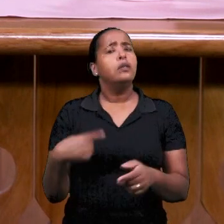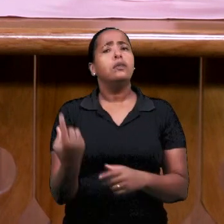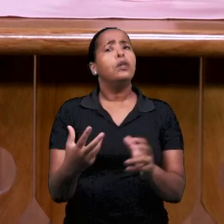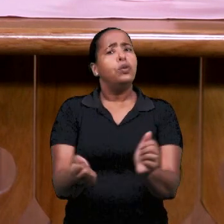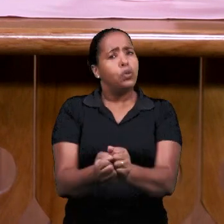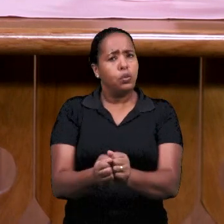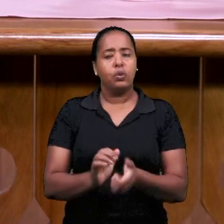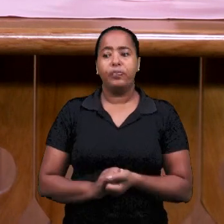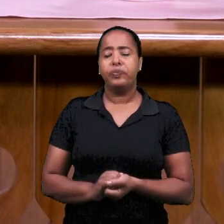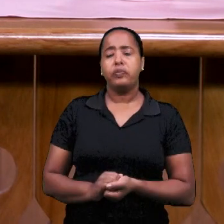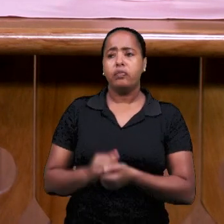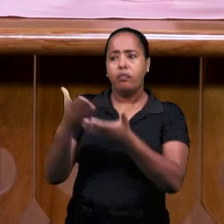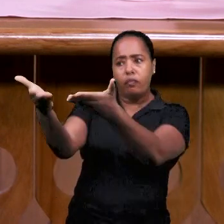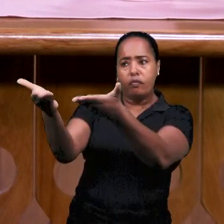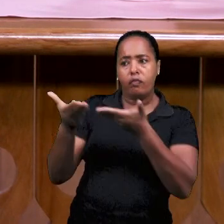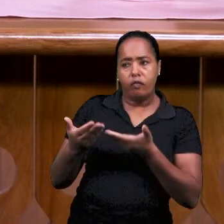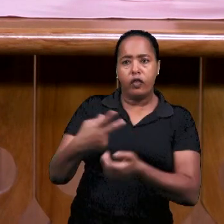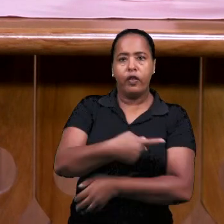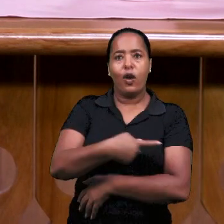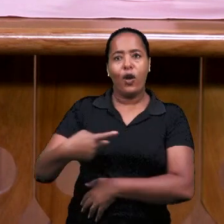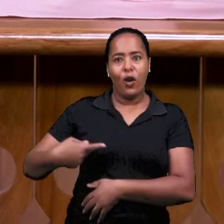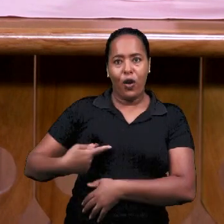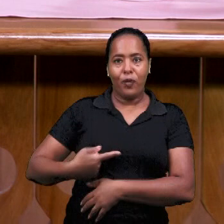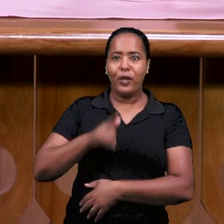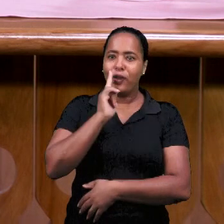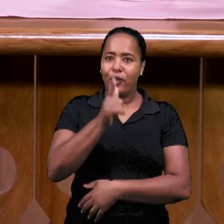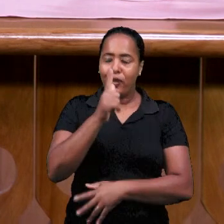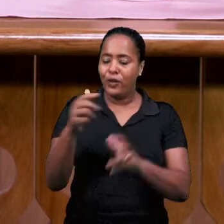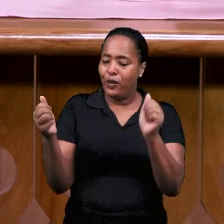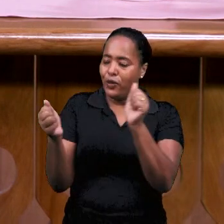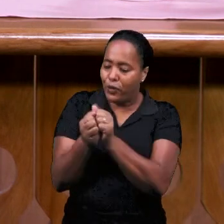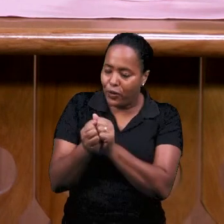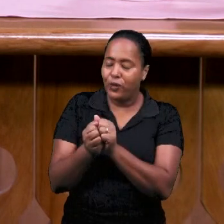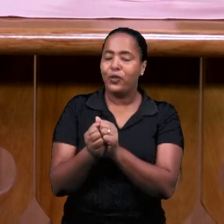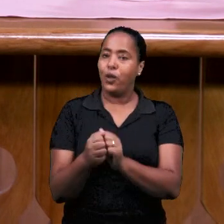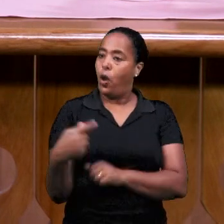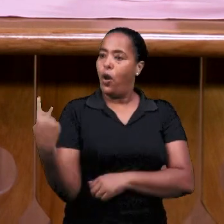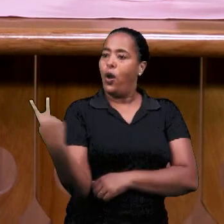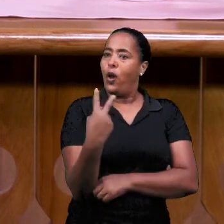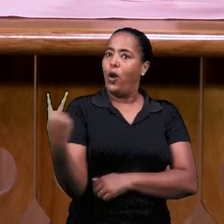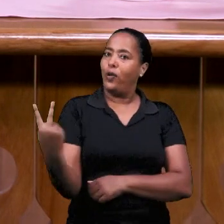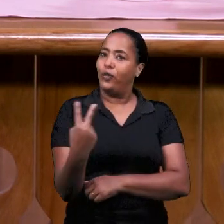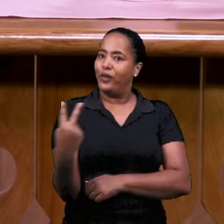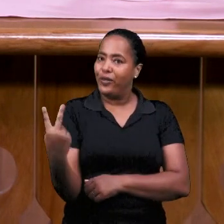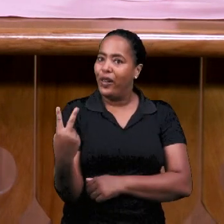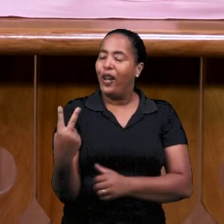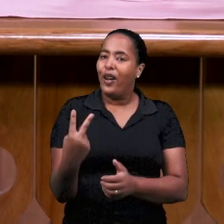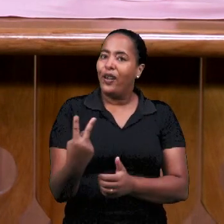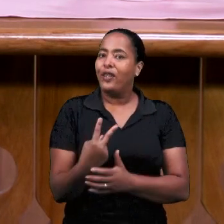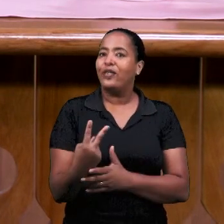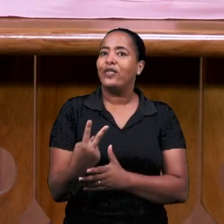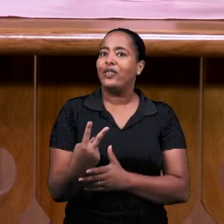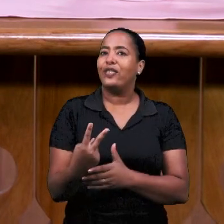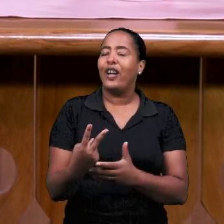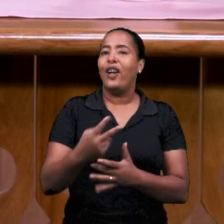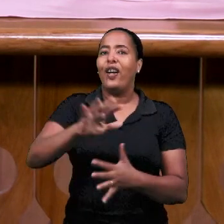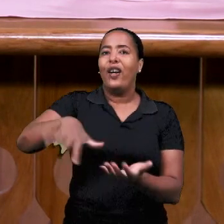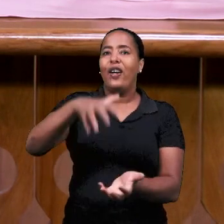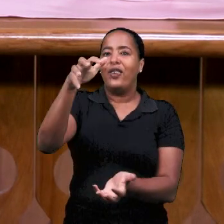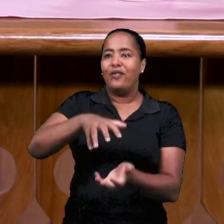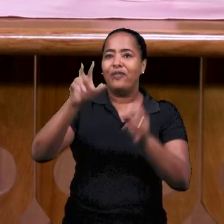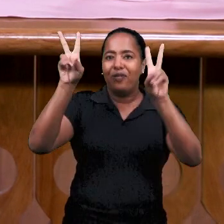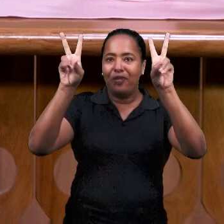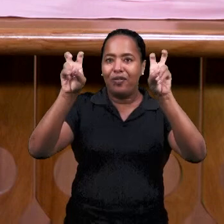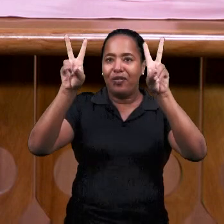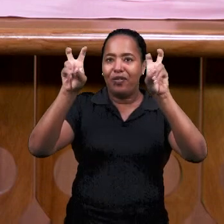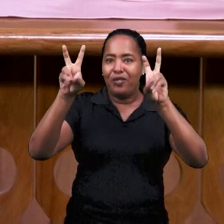ensemble. Je veux appeler le pasteur Judeci Gaius pour être avec moi afin qu'on puisse interagir dans